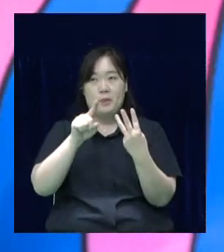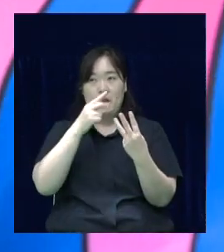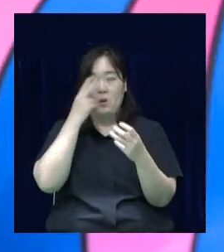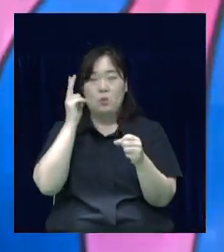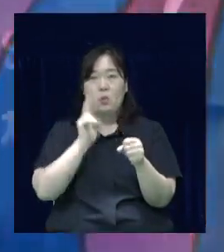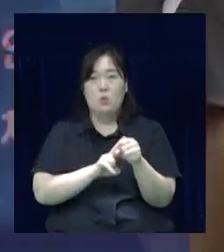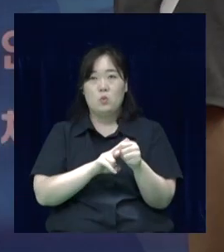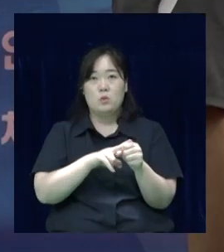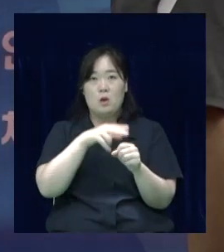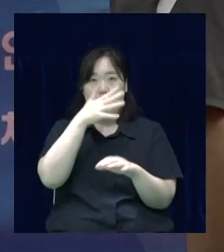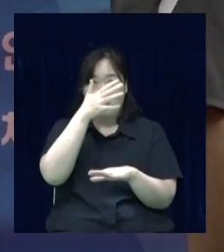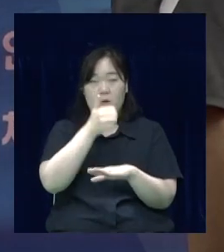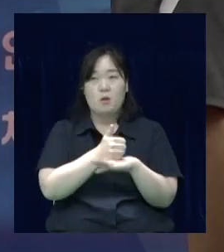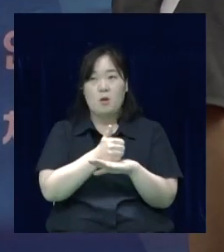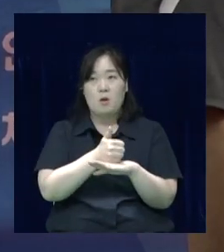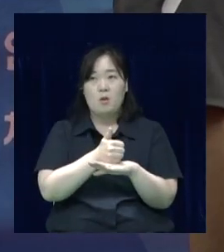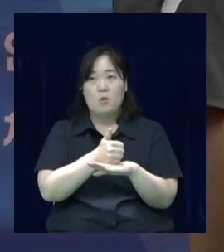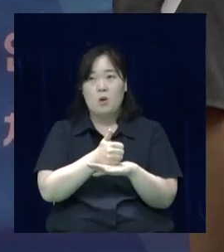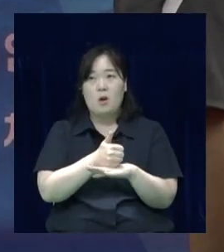3차 시도 판정은